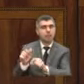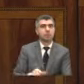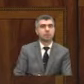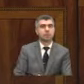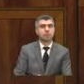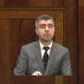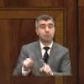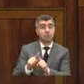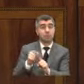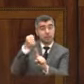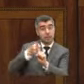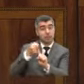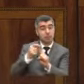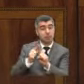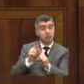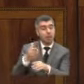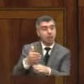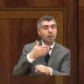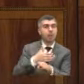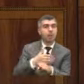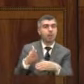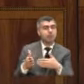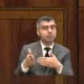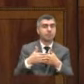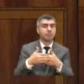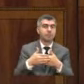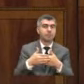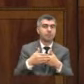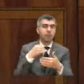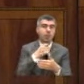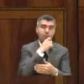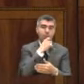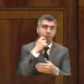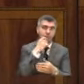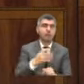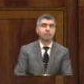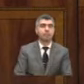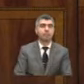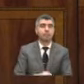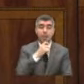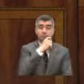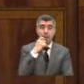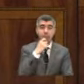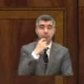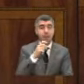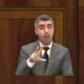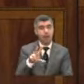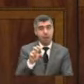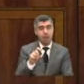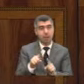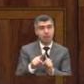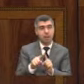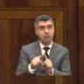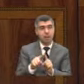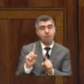هاد المجهودات دار قبل ما ناخذوا القرار ديال الاغلاق في رمضان، لان في رمضان اليوم حتى اللي كنضر غير